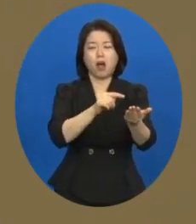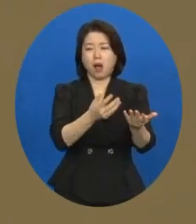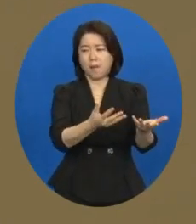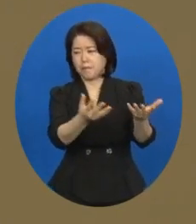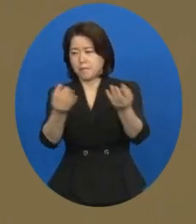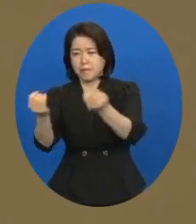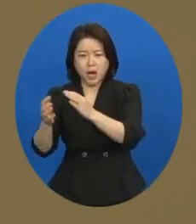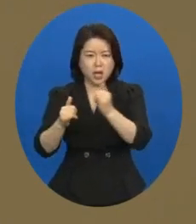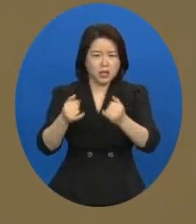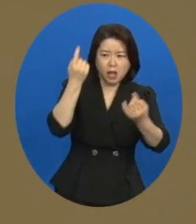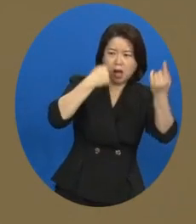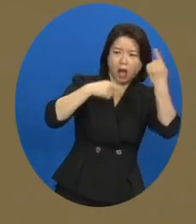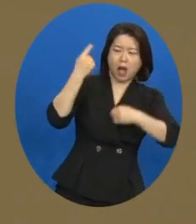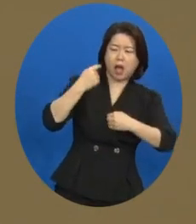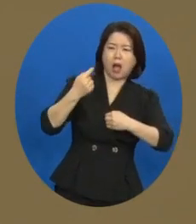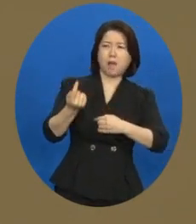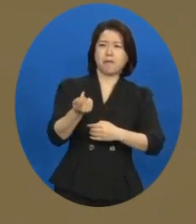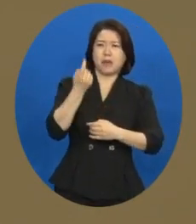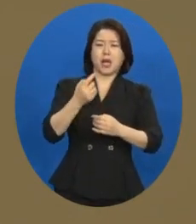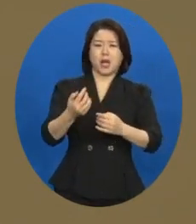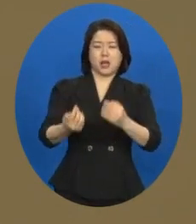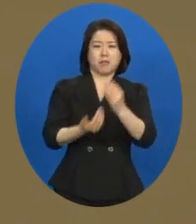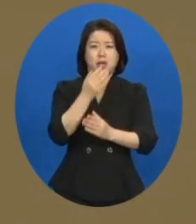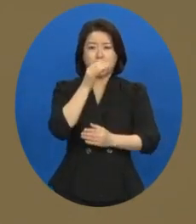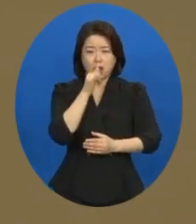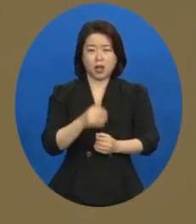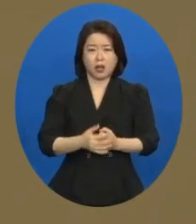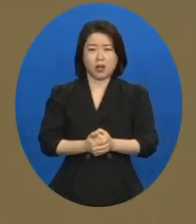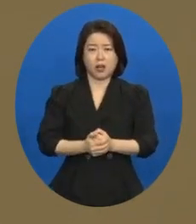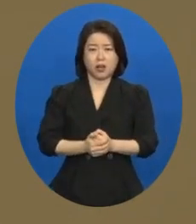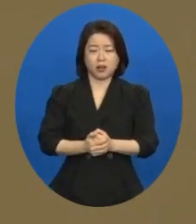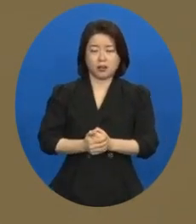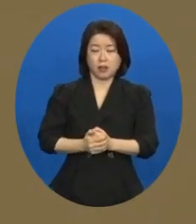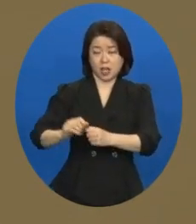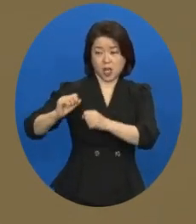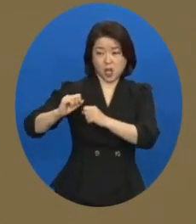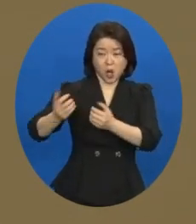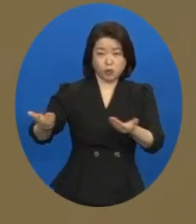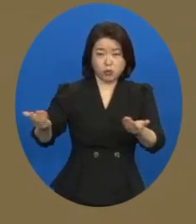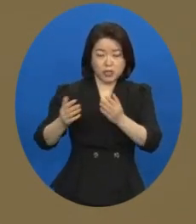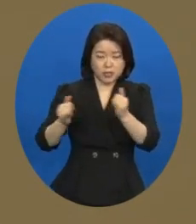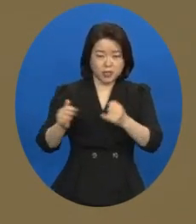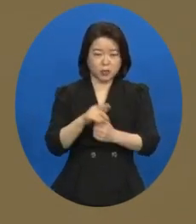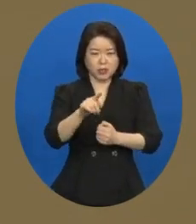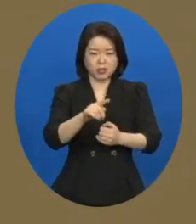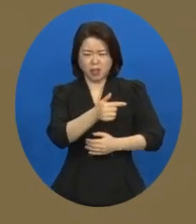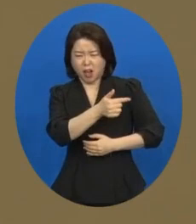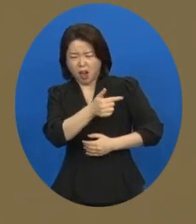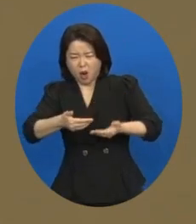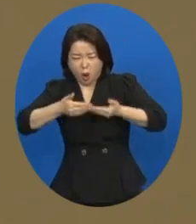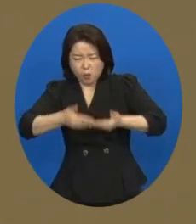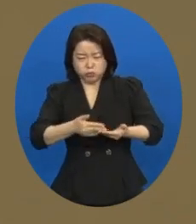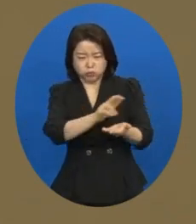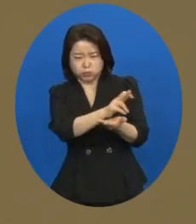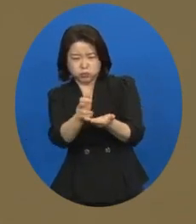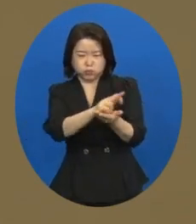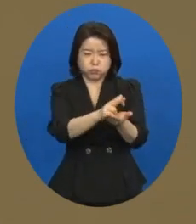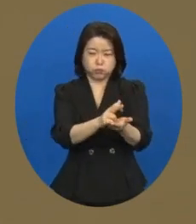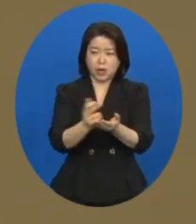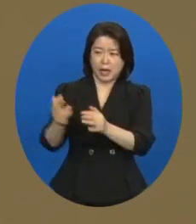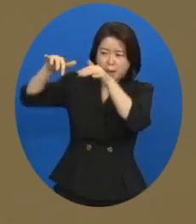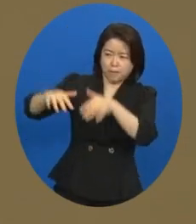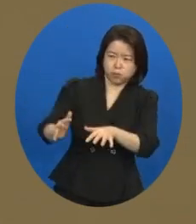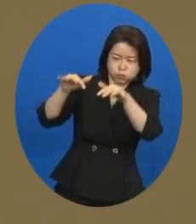수많은 사람을 다치게 하고 있는 겁니다. 수병들이 그 육중한 대포를 풍랑 중에